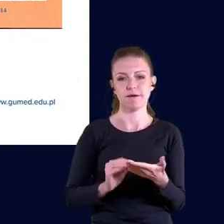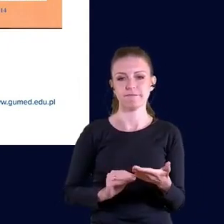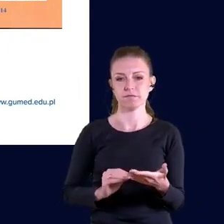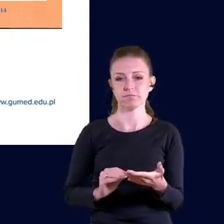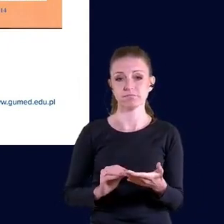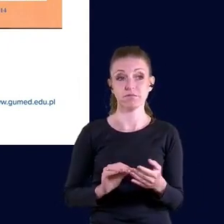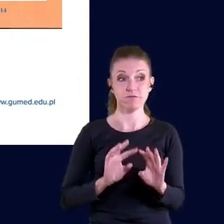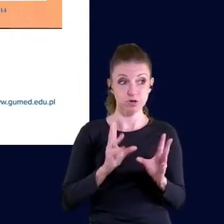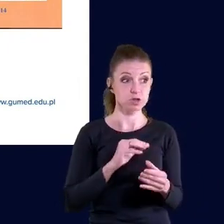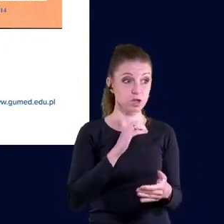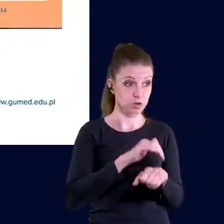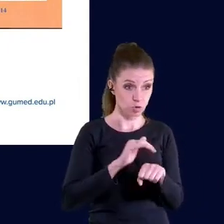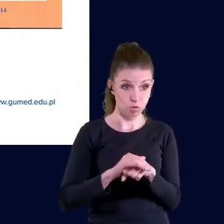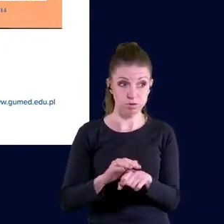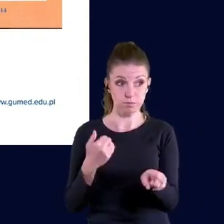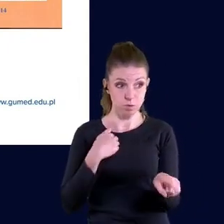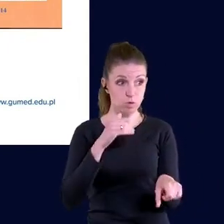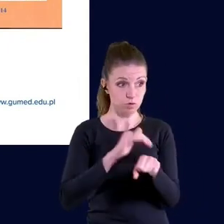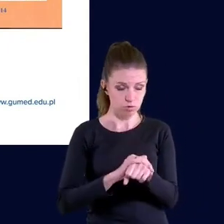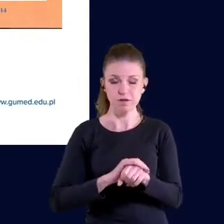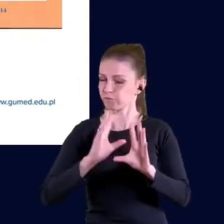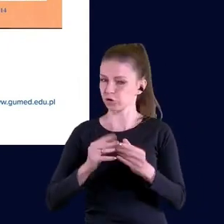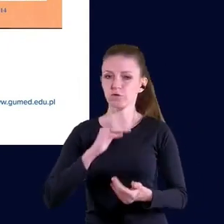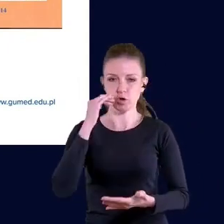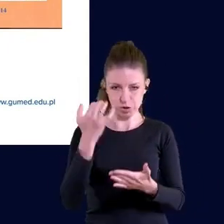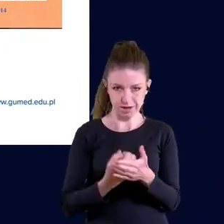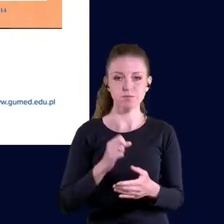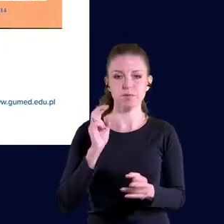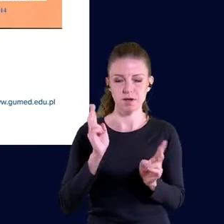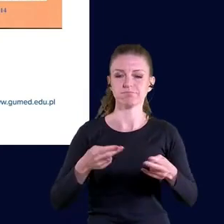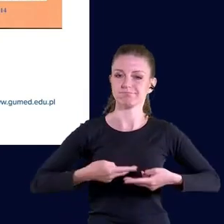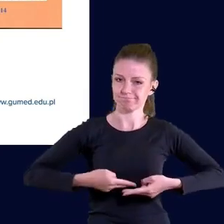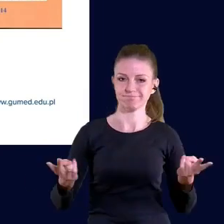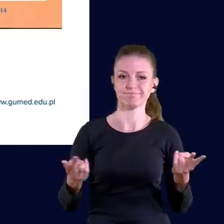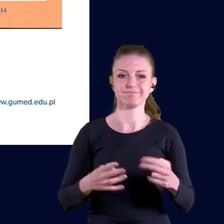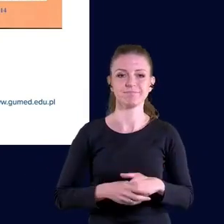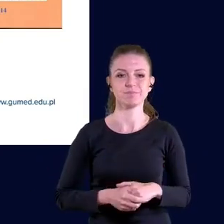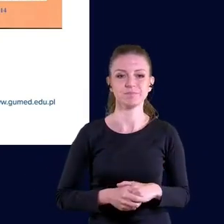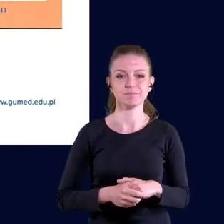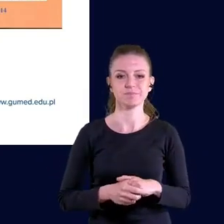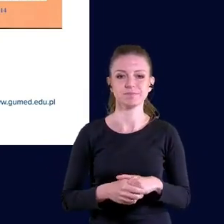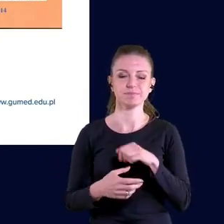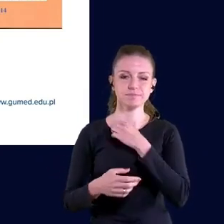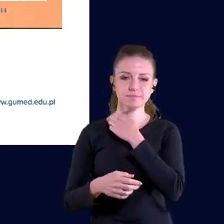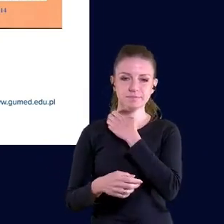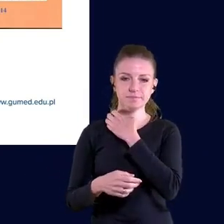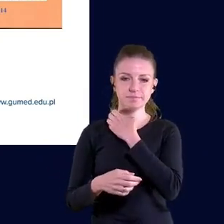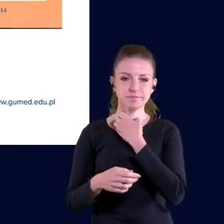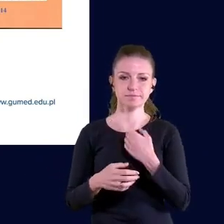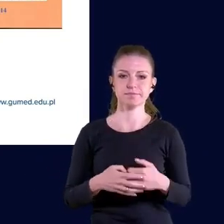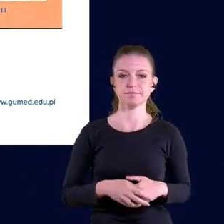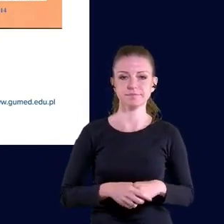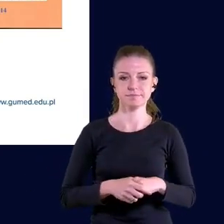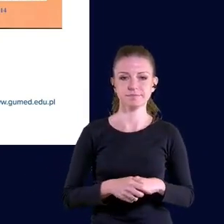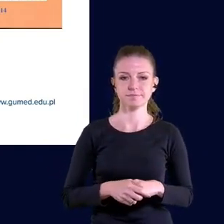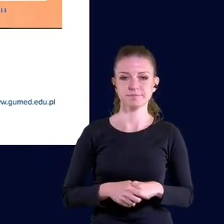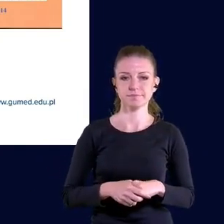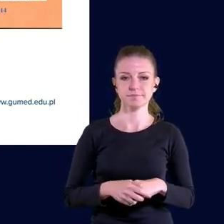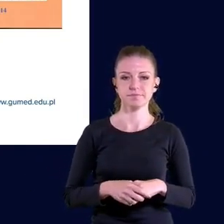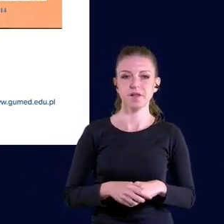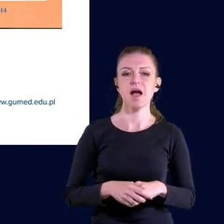wszystkie zgody które otrzymaliśmy przypadku rozdziału rozdziału monografia pod redakcją ta statystyka jest nieco niższa